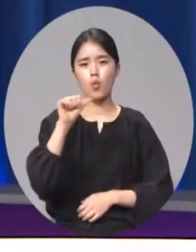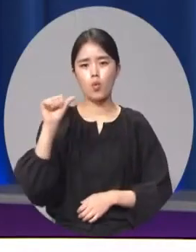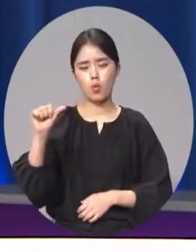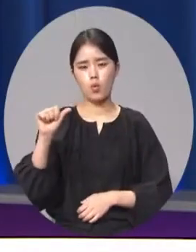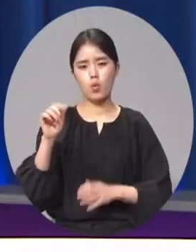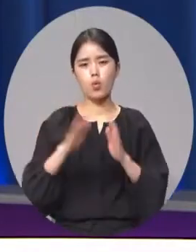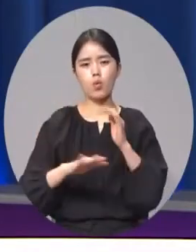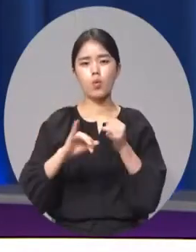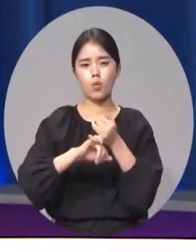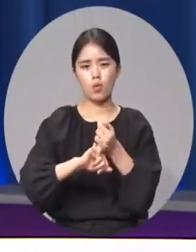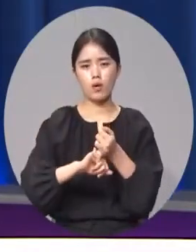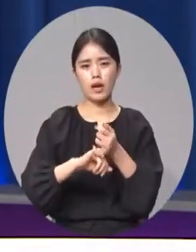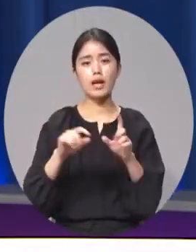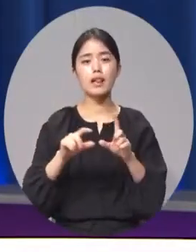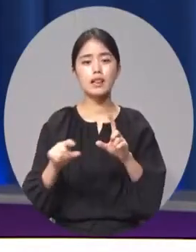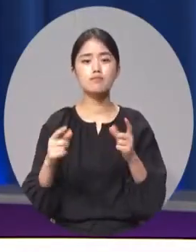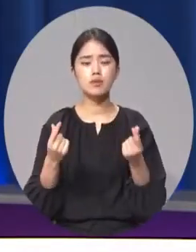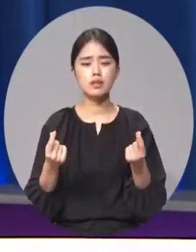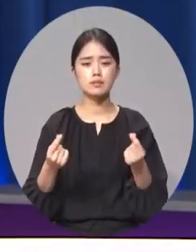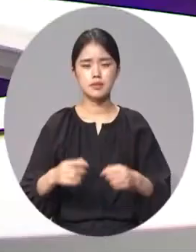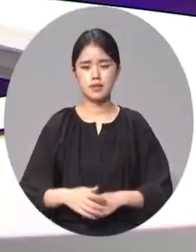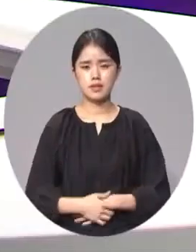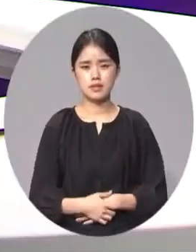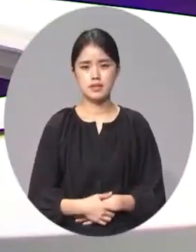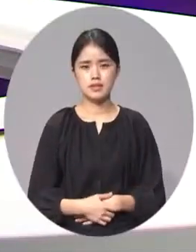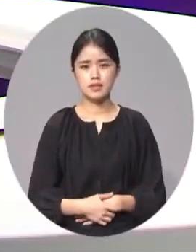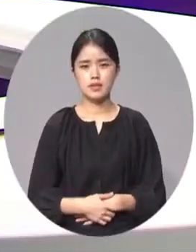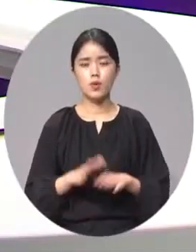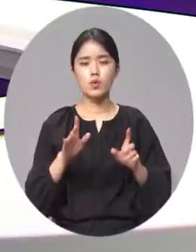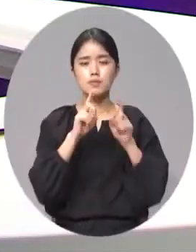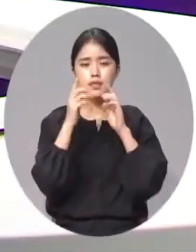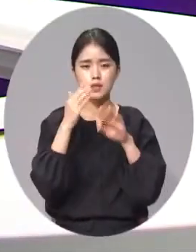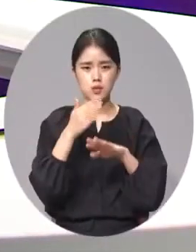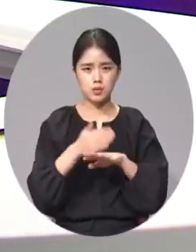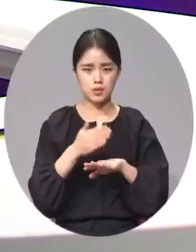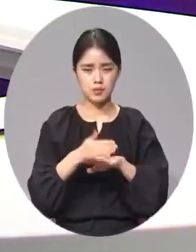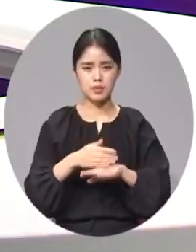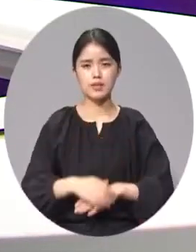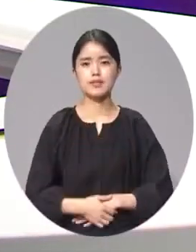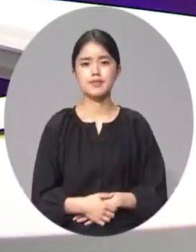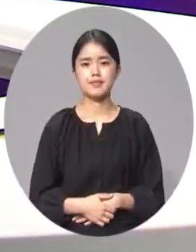부분이다 그렇게 말씀 드립니다 4 포르 말씀 고맙습니다 o 님